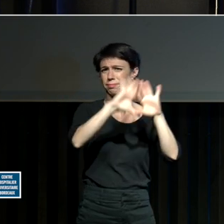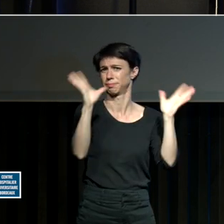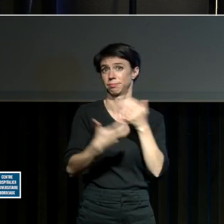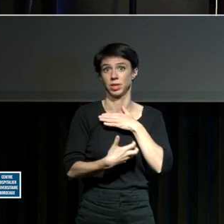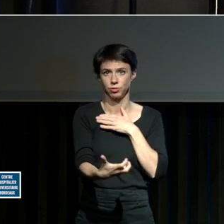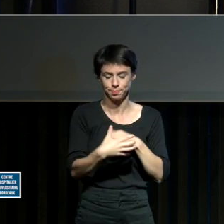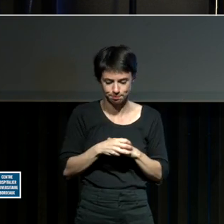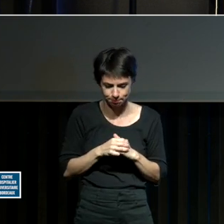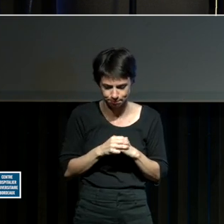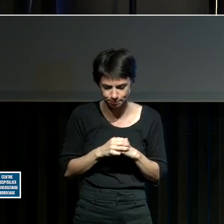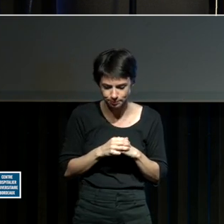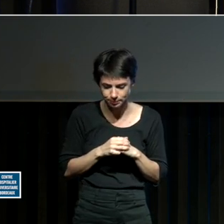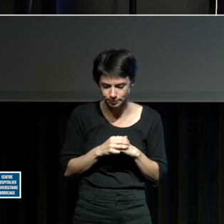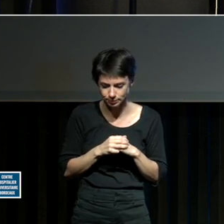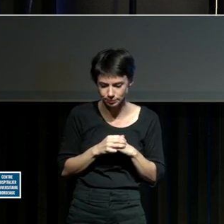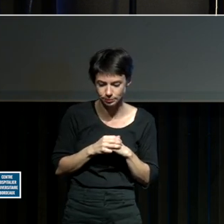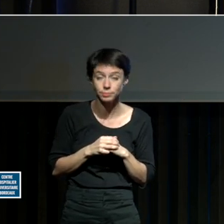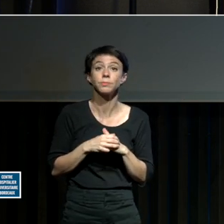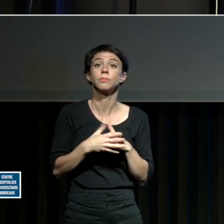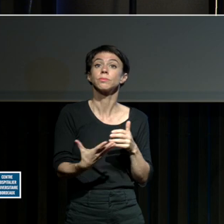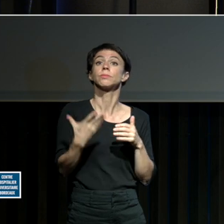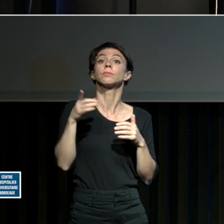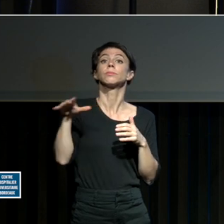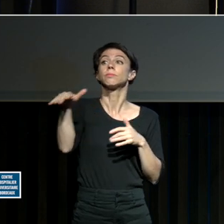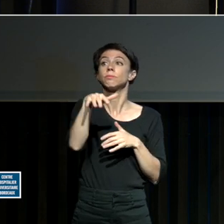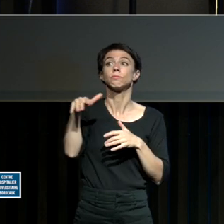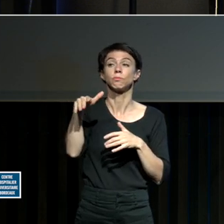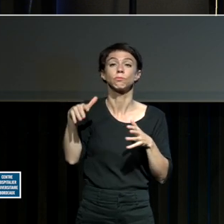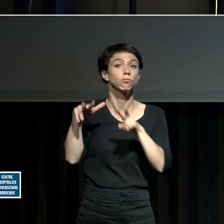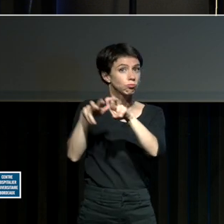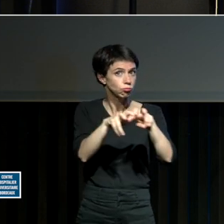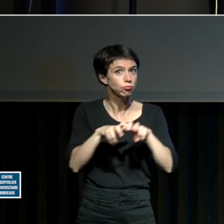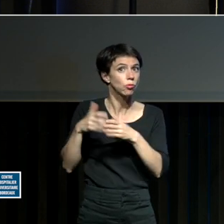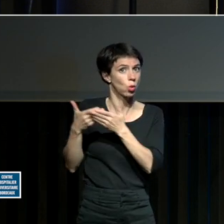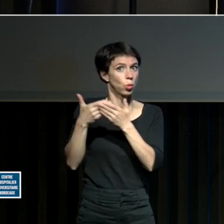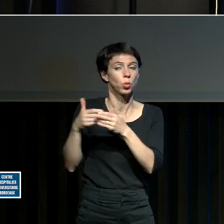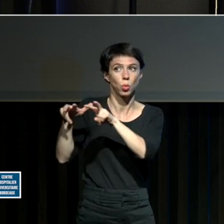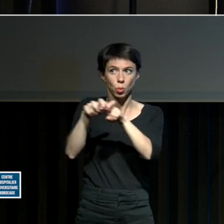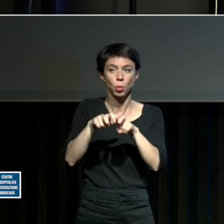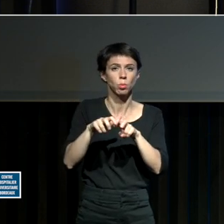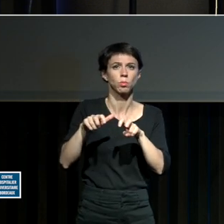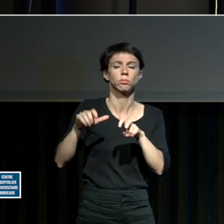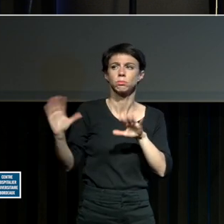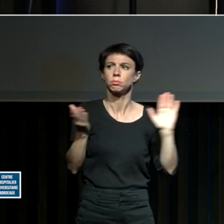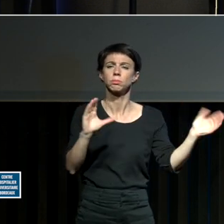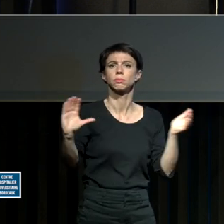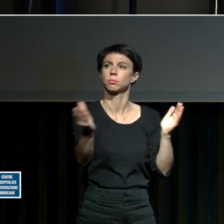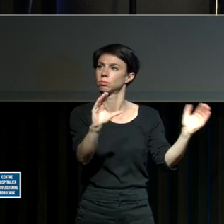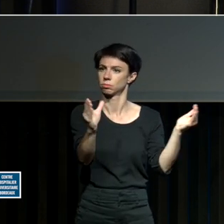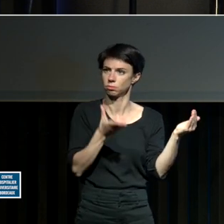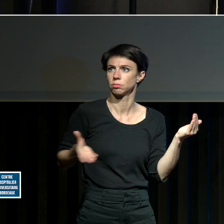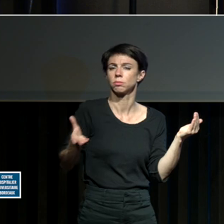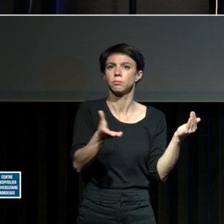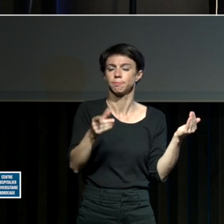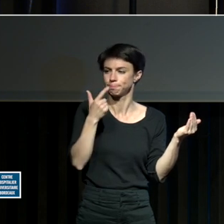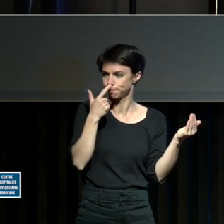Et on sait par différentes études que finalement, tous ces jeux ne vont pas être caractérisés